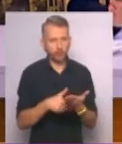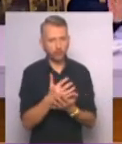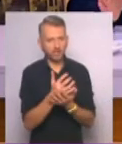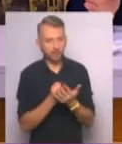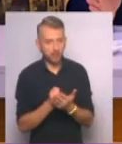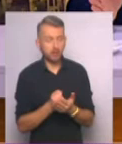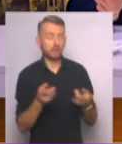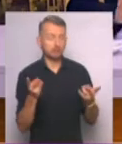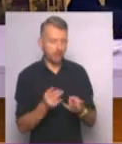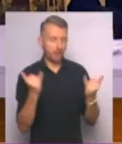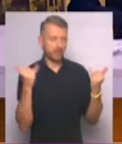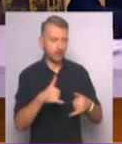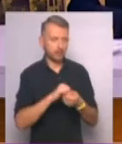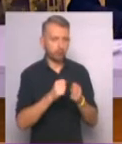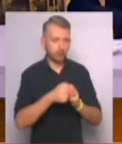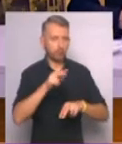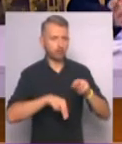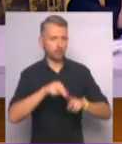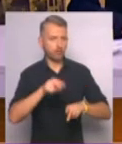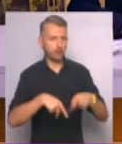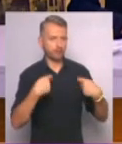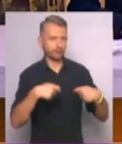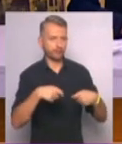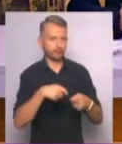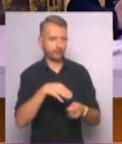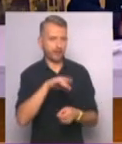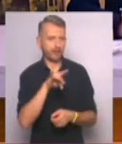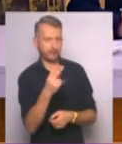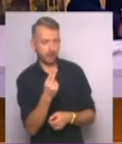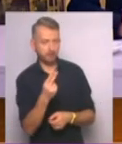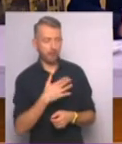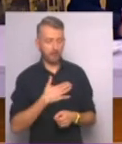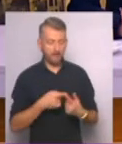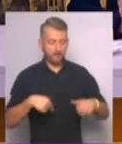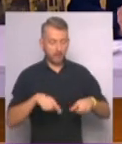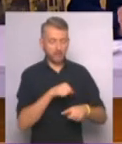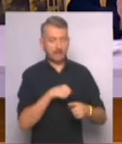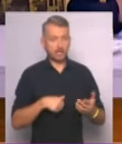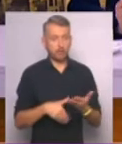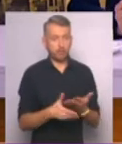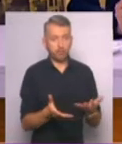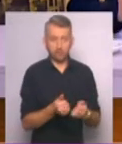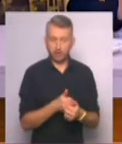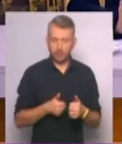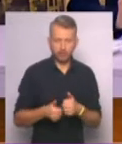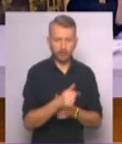залити бетоном і побудувати ТРЦ. Відповідно, фракція «Самопоміч» взяла на себе лідерство, щоб все-таки домогтися, поставити крапку